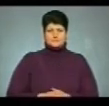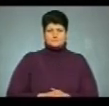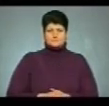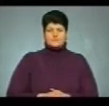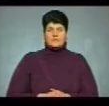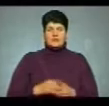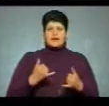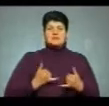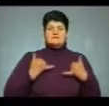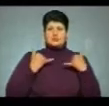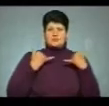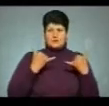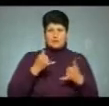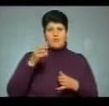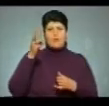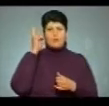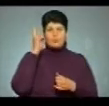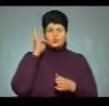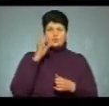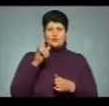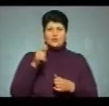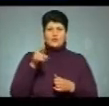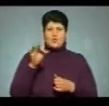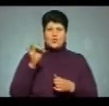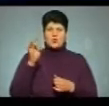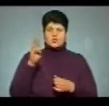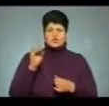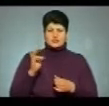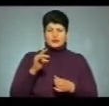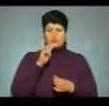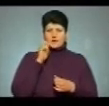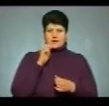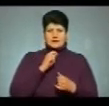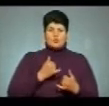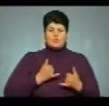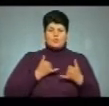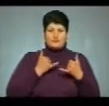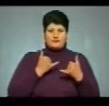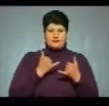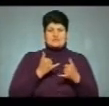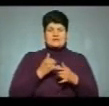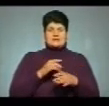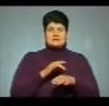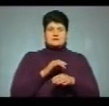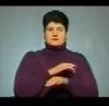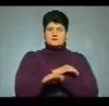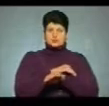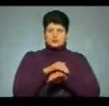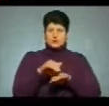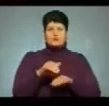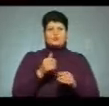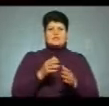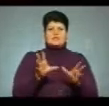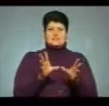Надзвичайний та повноважний посол Угорщини в Україні Іштван Ійярто, уповноважений з транскордонного співробітництва з